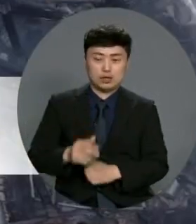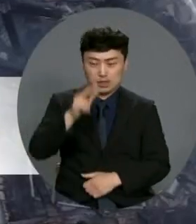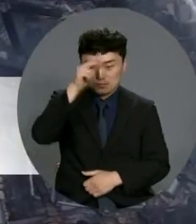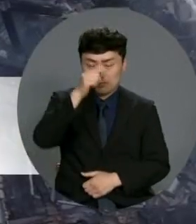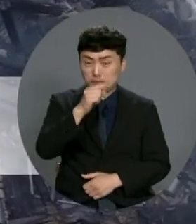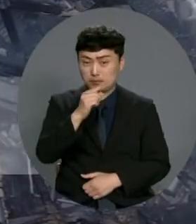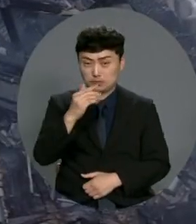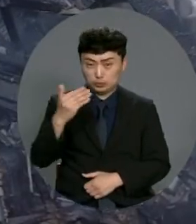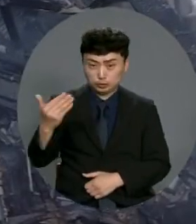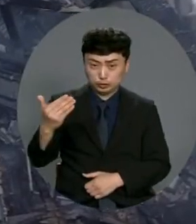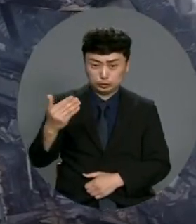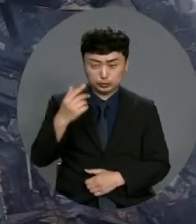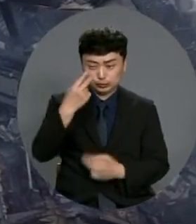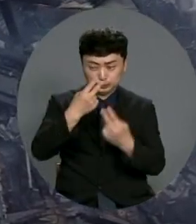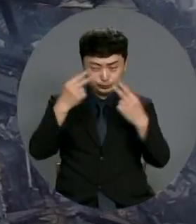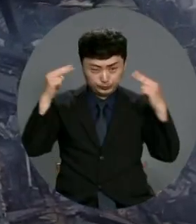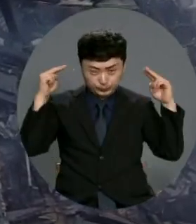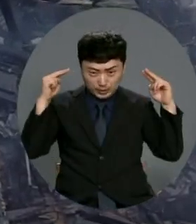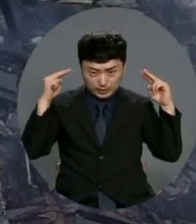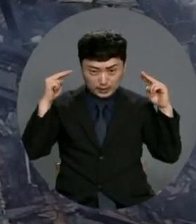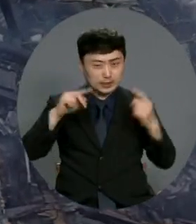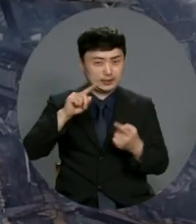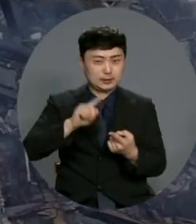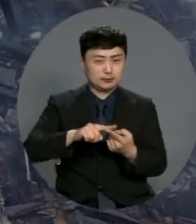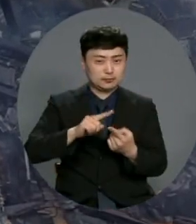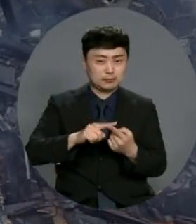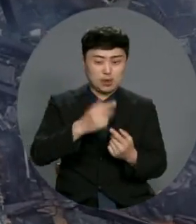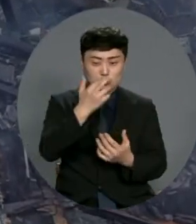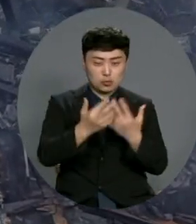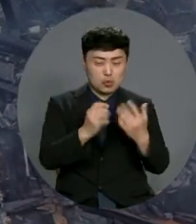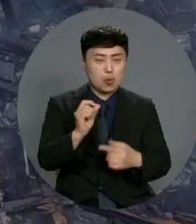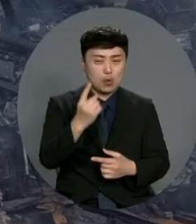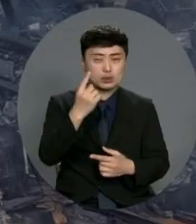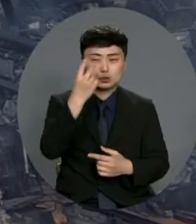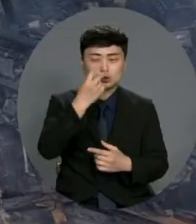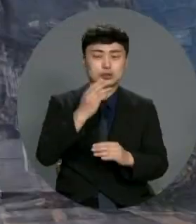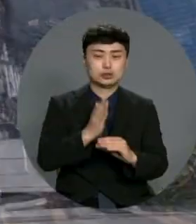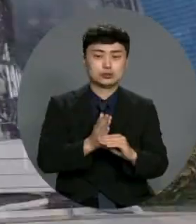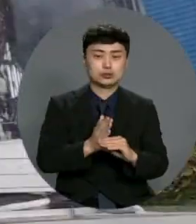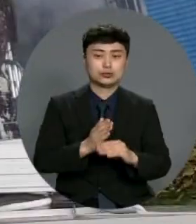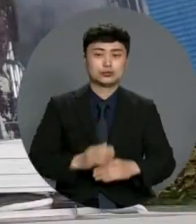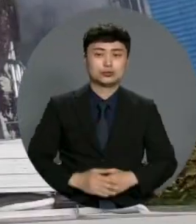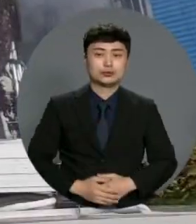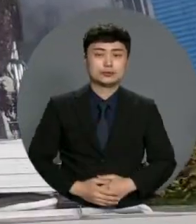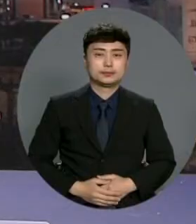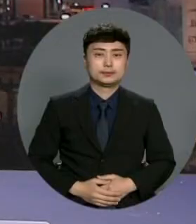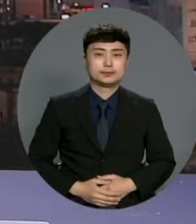경찰과 소방당국은 목격자 등을 상대로 정확한 화재 경위를 조사하고 있습니다.